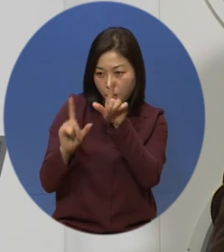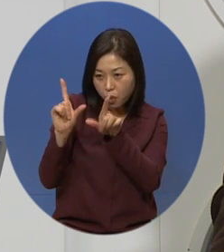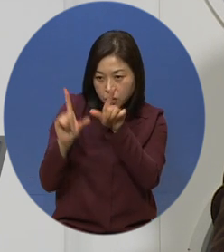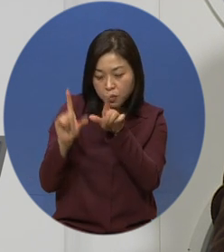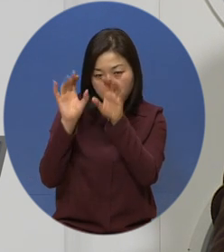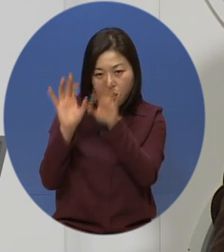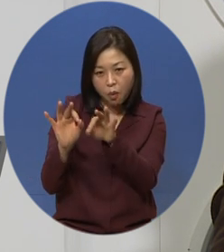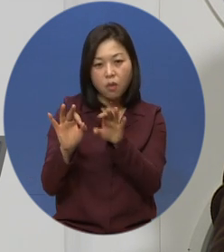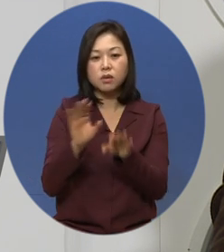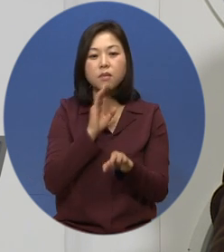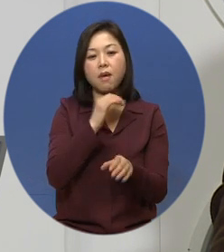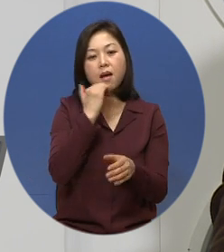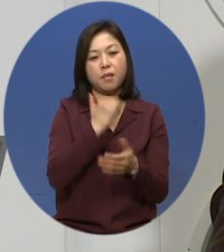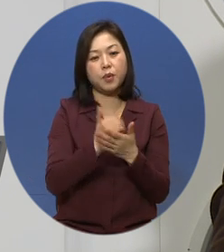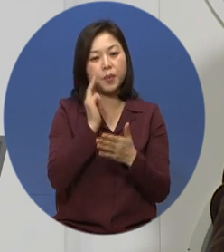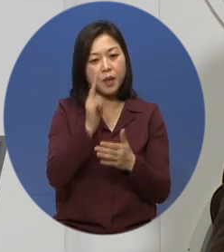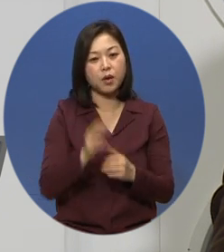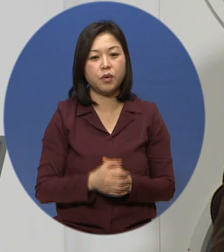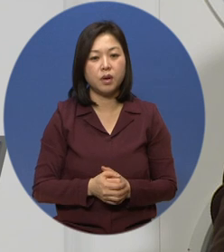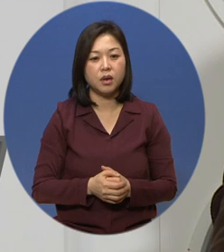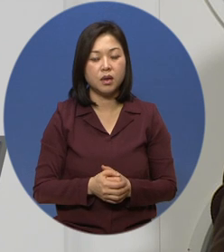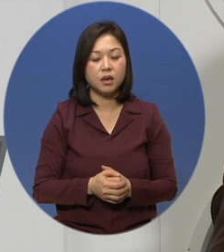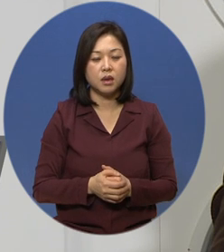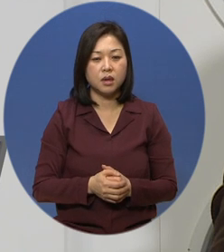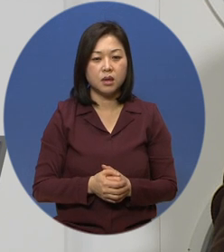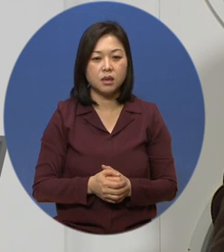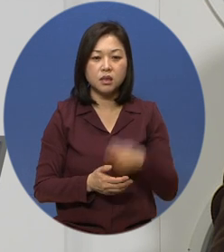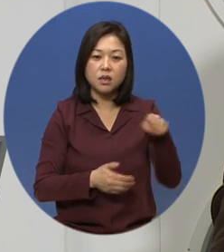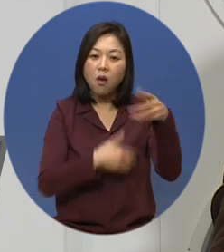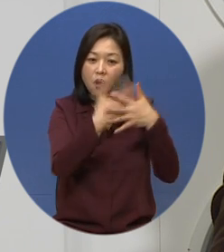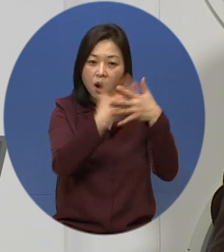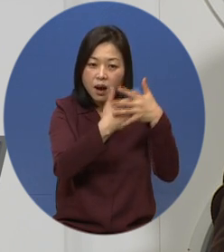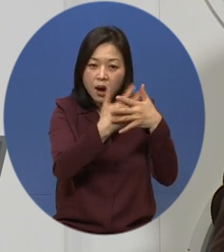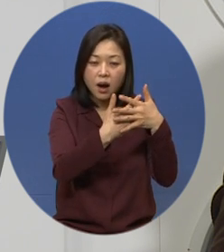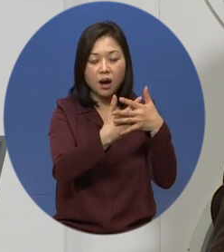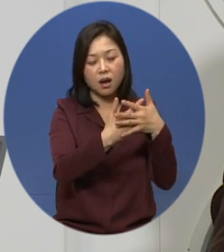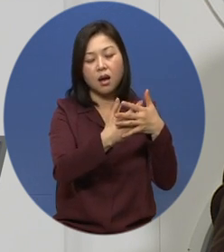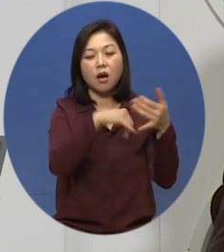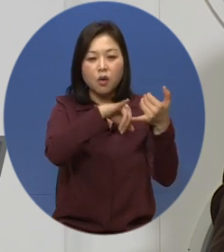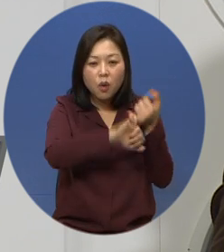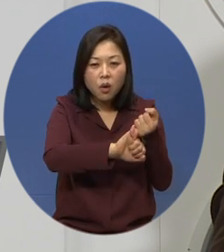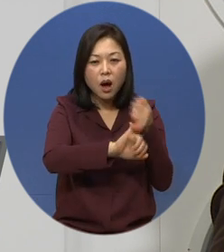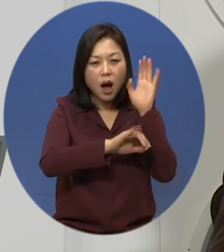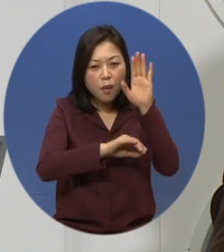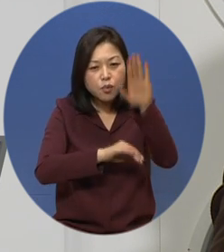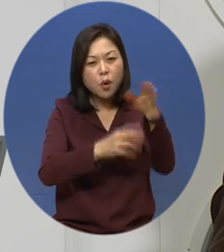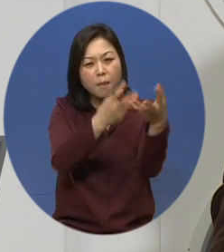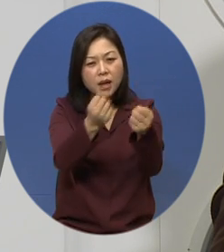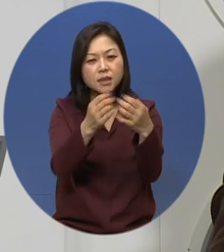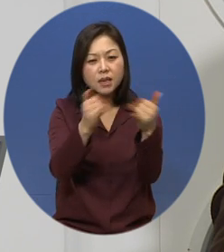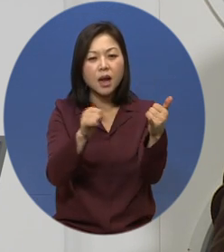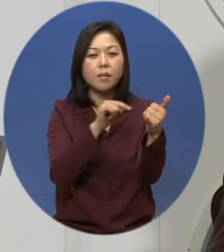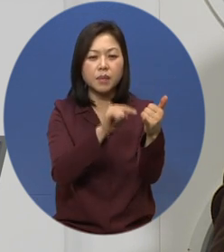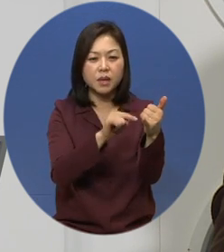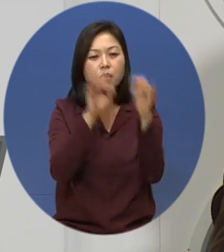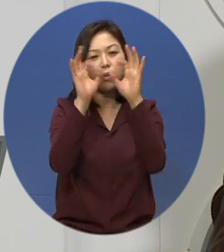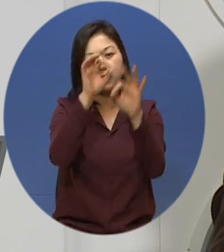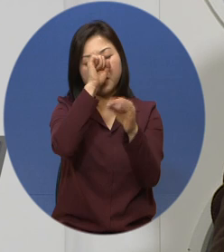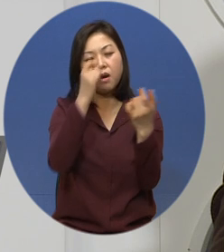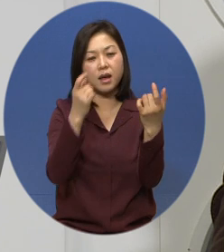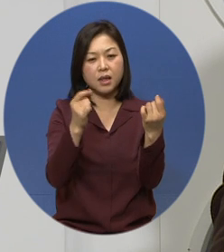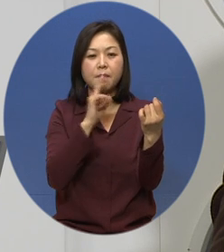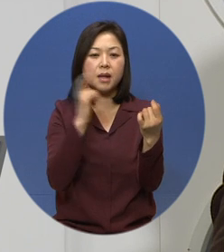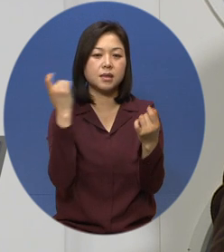스럽다 어 이 영화가 꼭 좀 길이길이 많은 사람들한테 파 있었으면 좋겠다